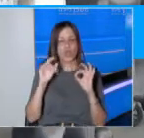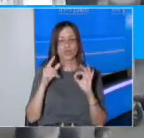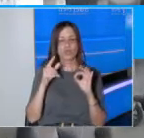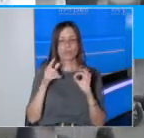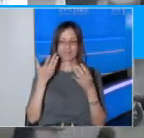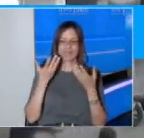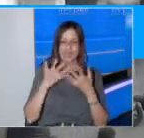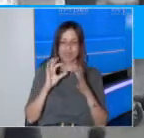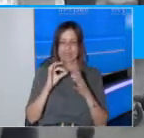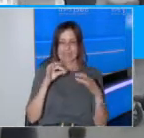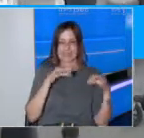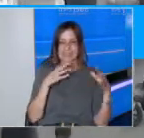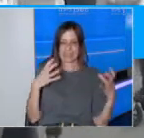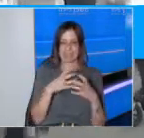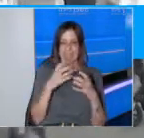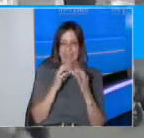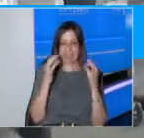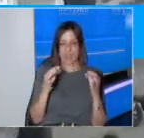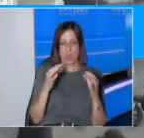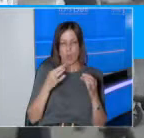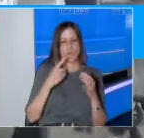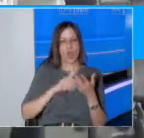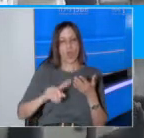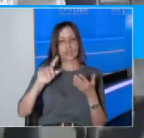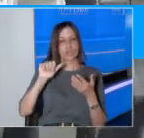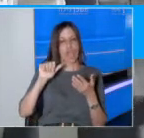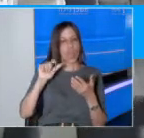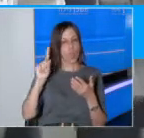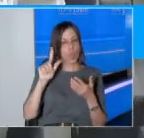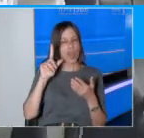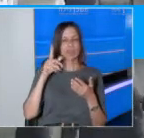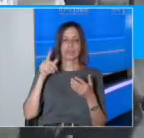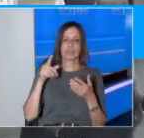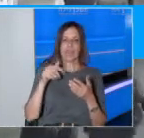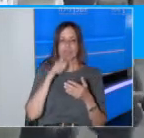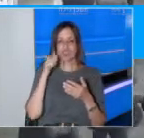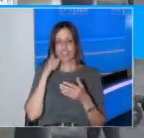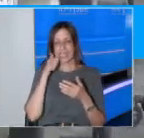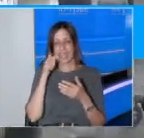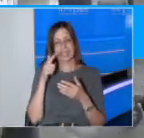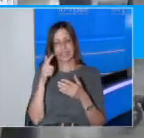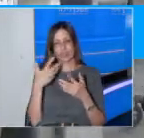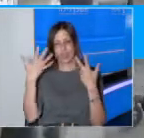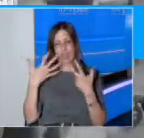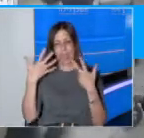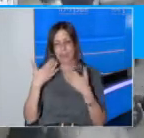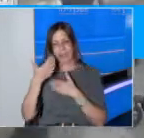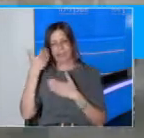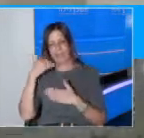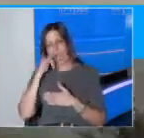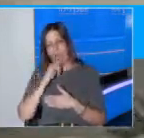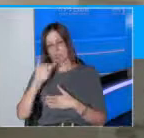בראש חודש אלול, בני עדות אשכנז, השנה הזאת, בערך 8 ימים לפני ראש